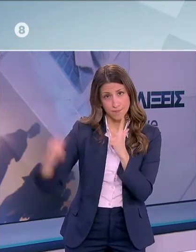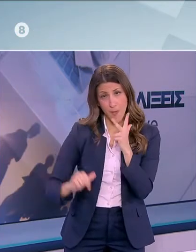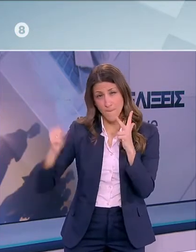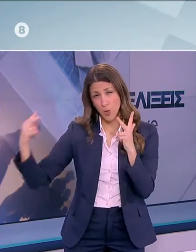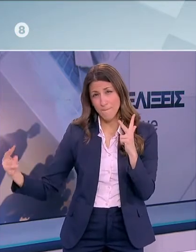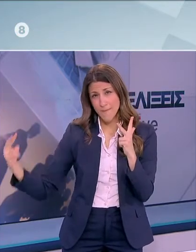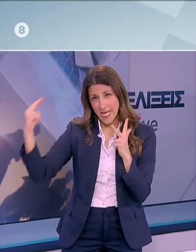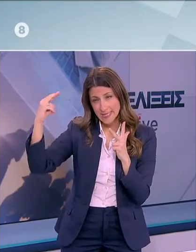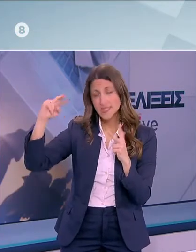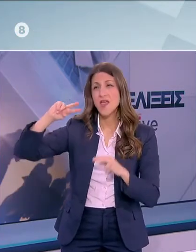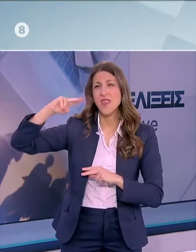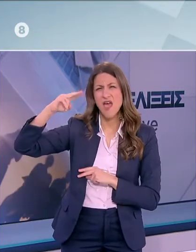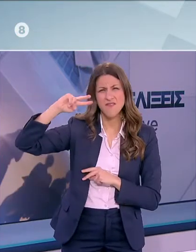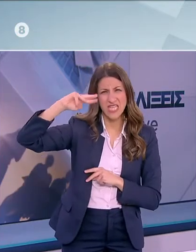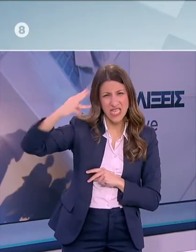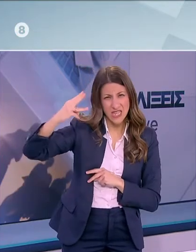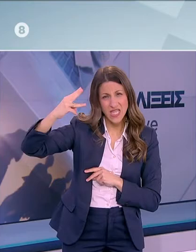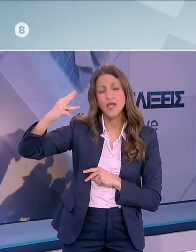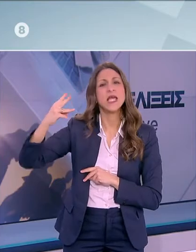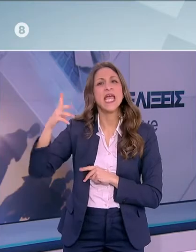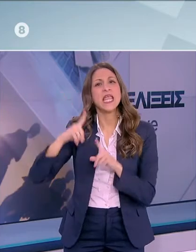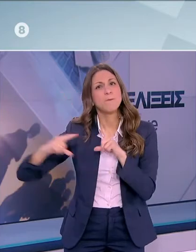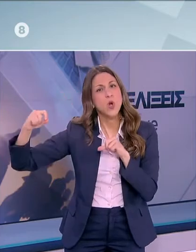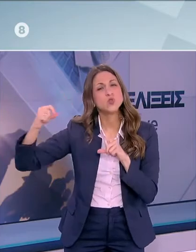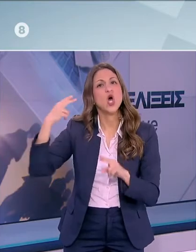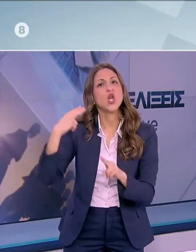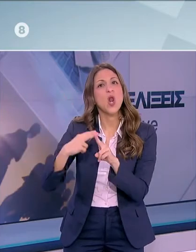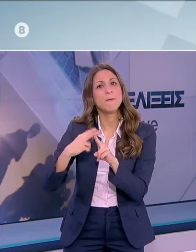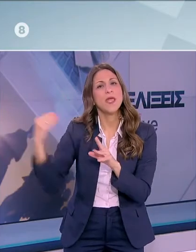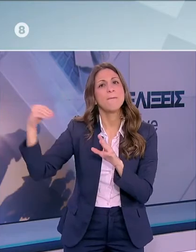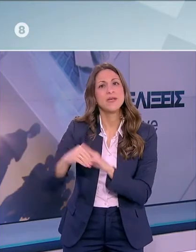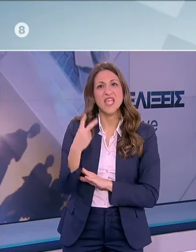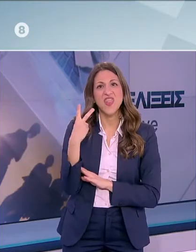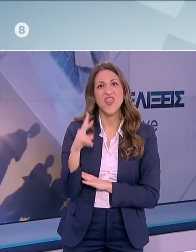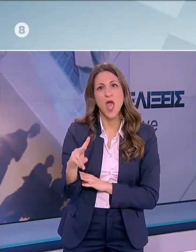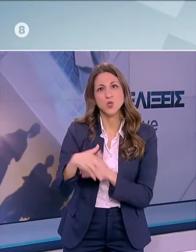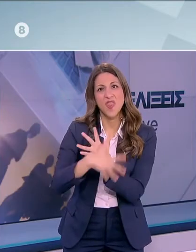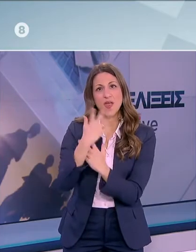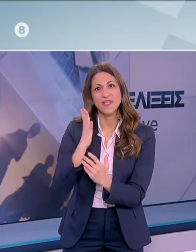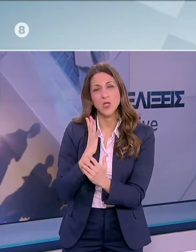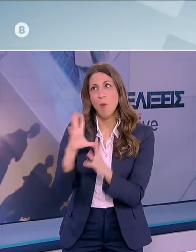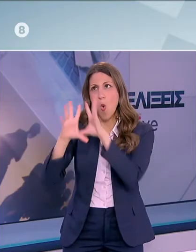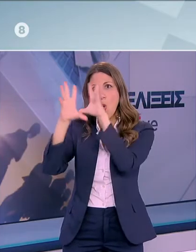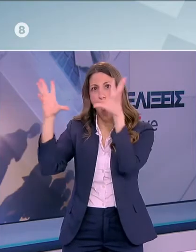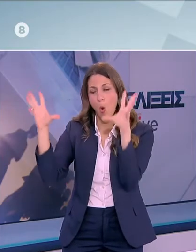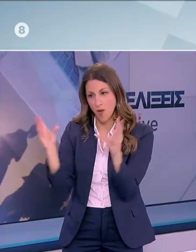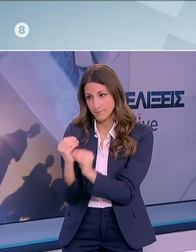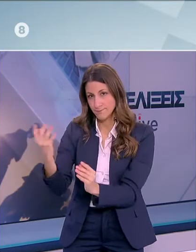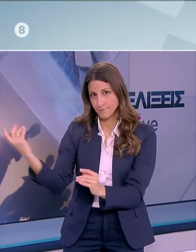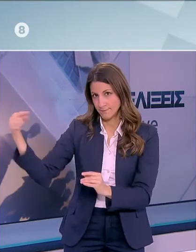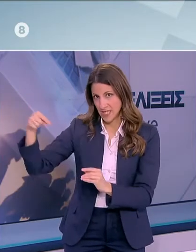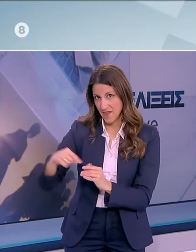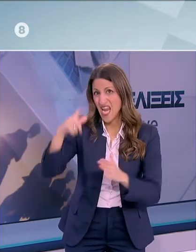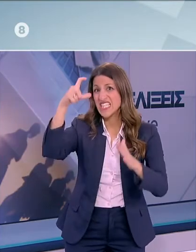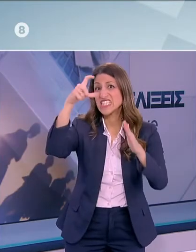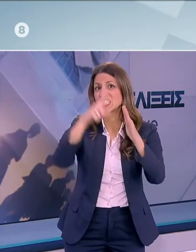Παρίσι και 2 πτήσεις επαναπατρισμού από Λάρνακα και Ρώμη, με 215 επιβάτες συνολικά. Όλοι οι επιβάτες έμειναν στα